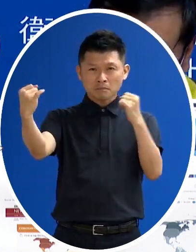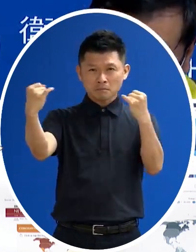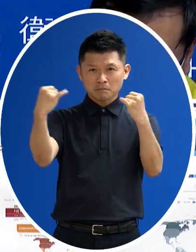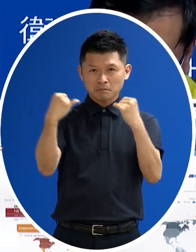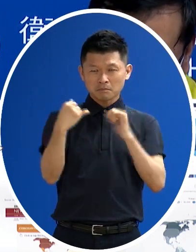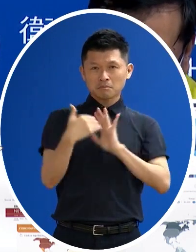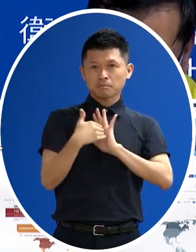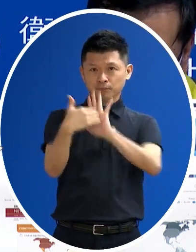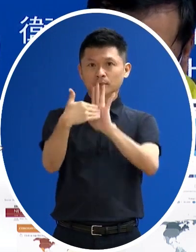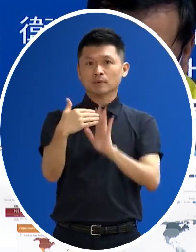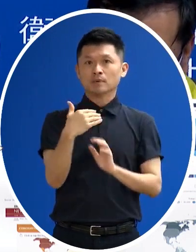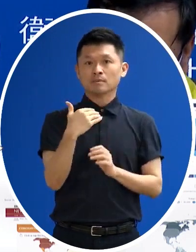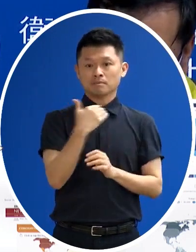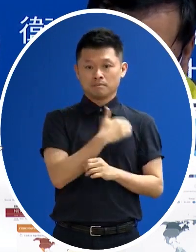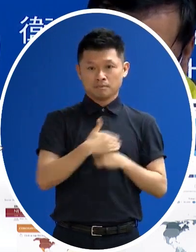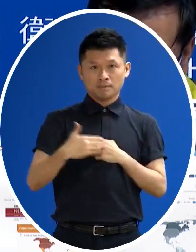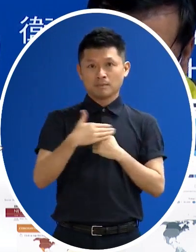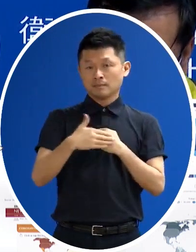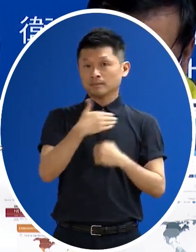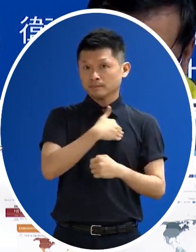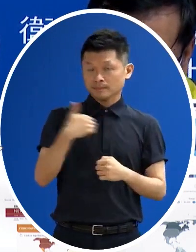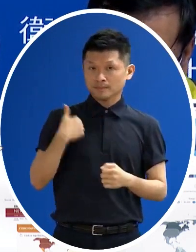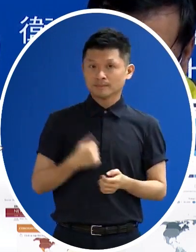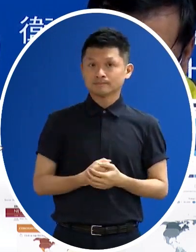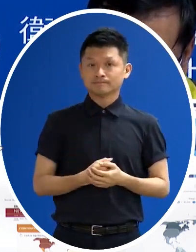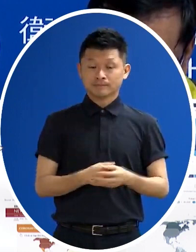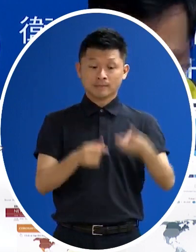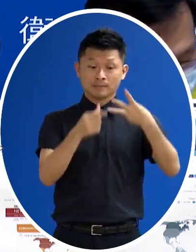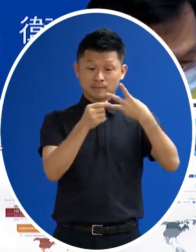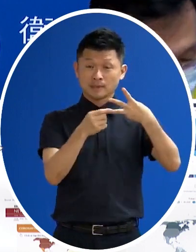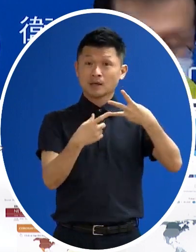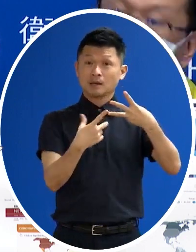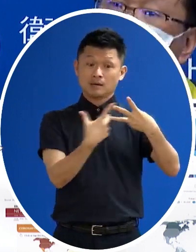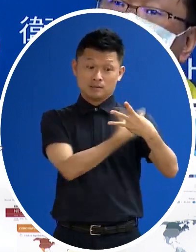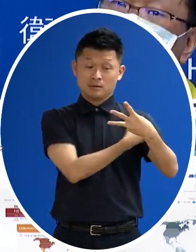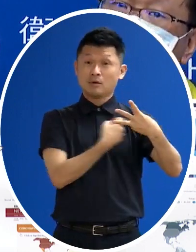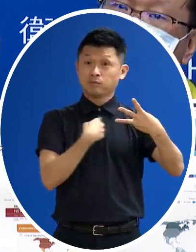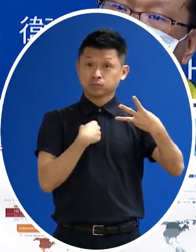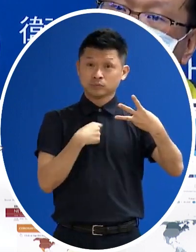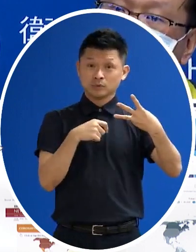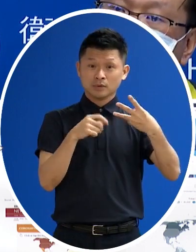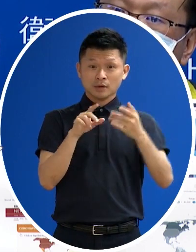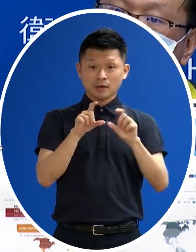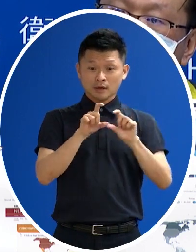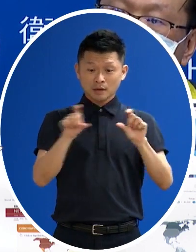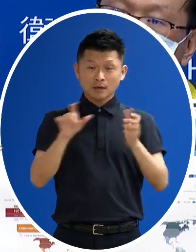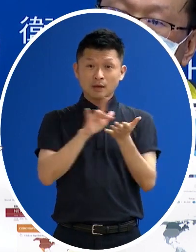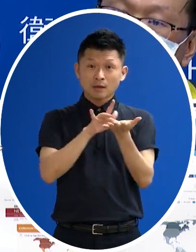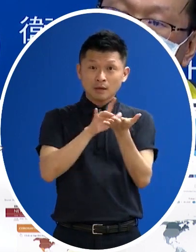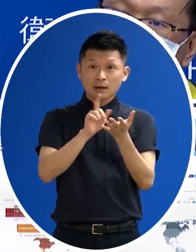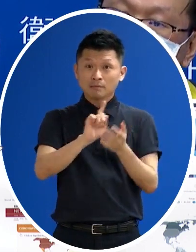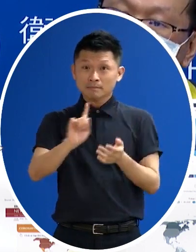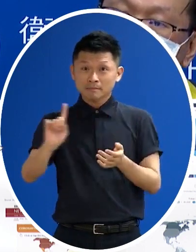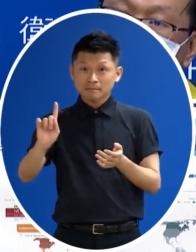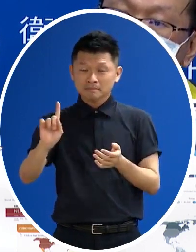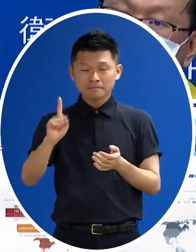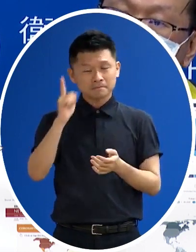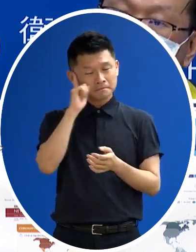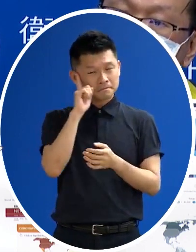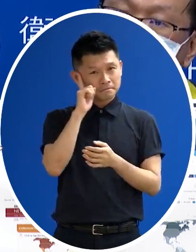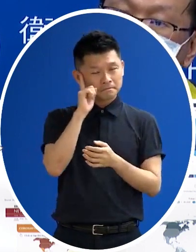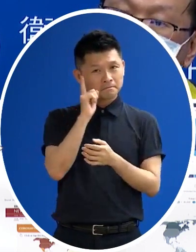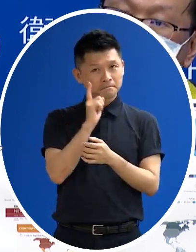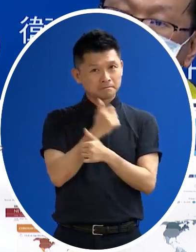的哈。那这里面当然第三剂的选项又有不一样的考量哈，用原来的疫